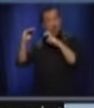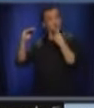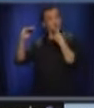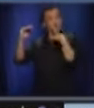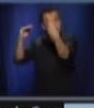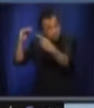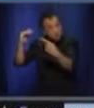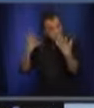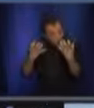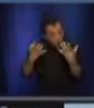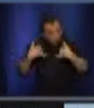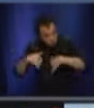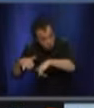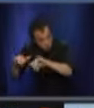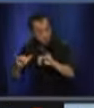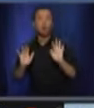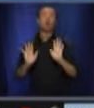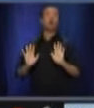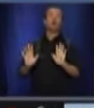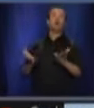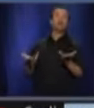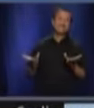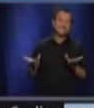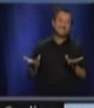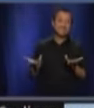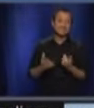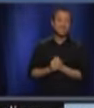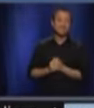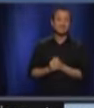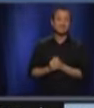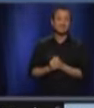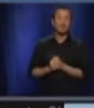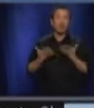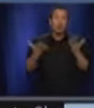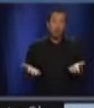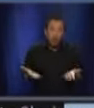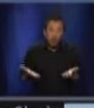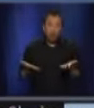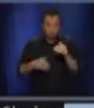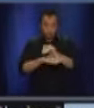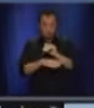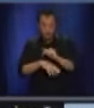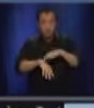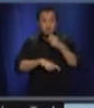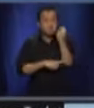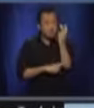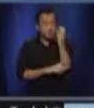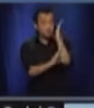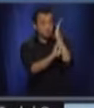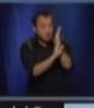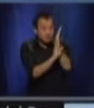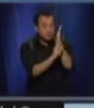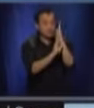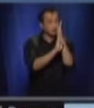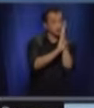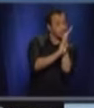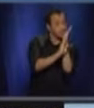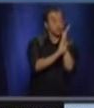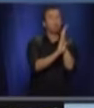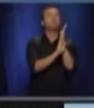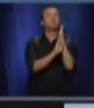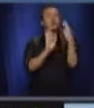serait le rouge. À partir de minuit et une minute ce soir, les règles vont être resserrées